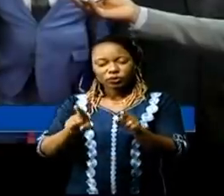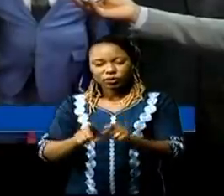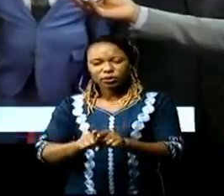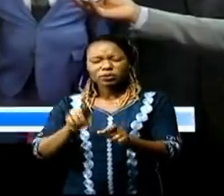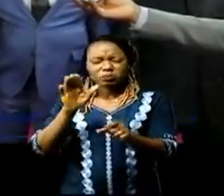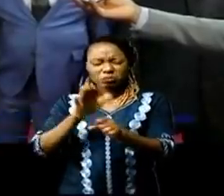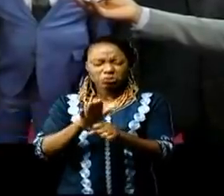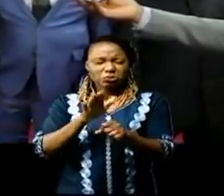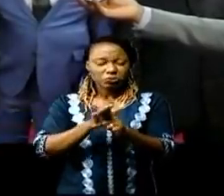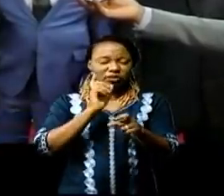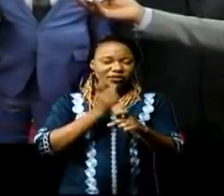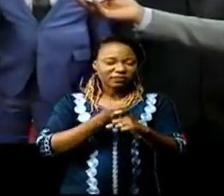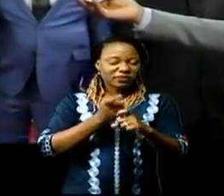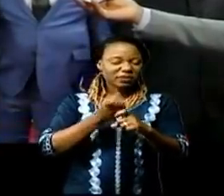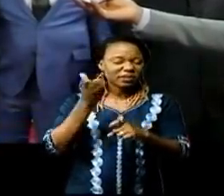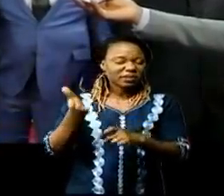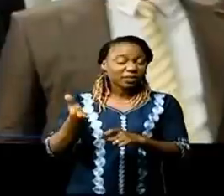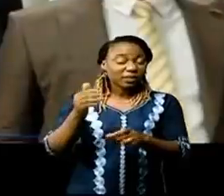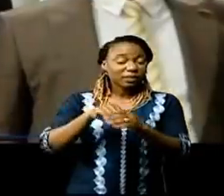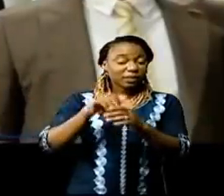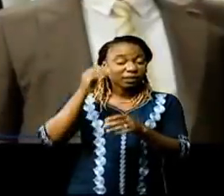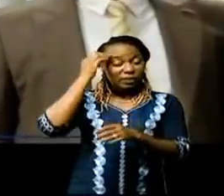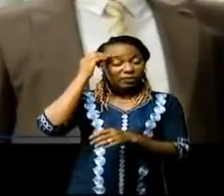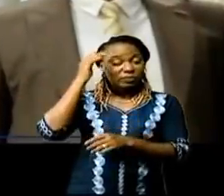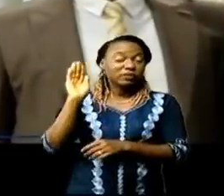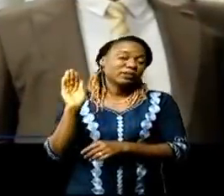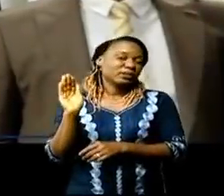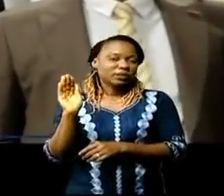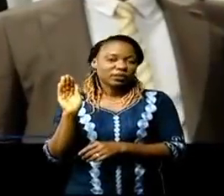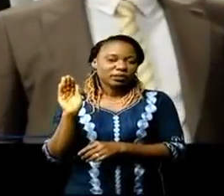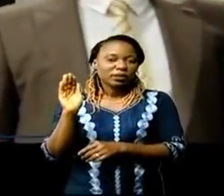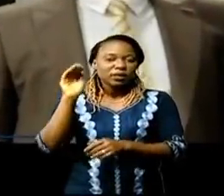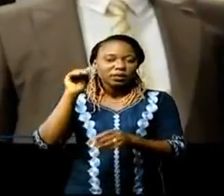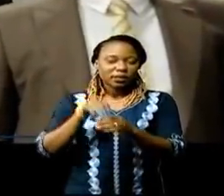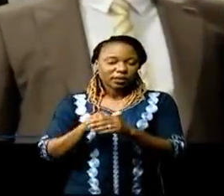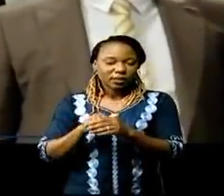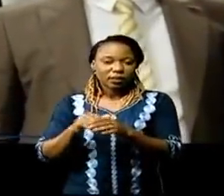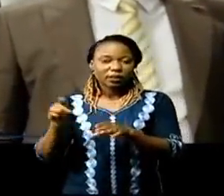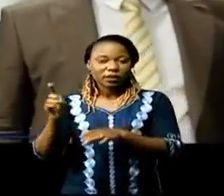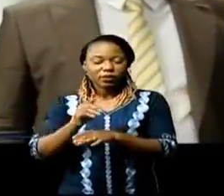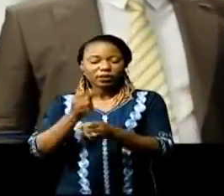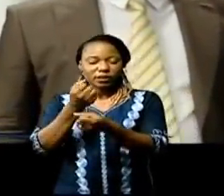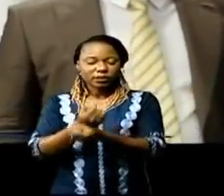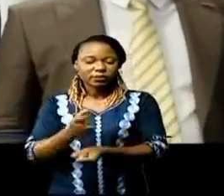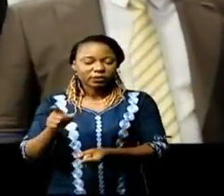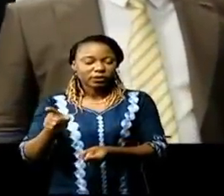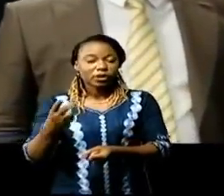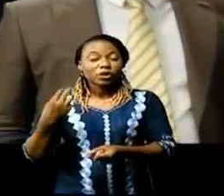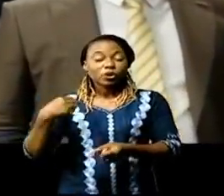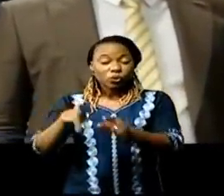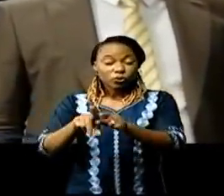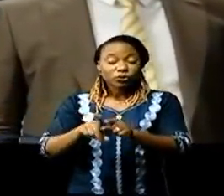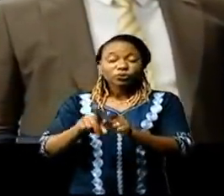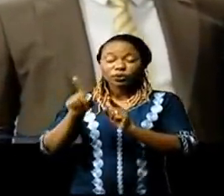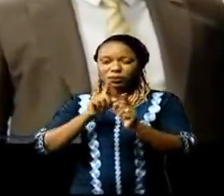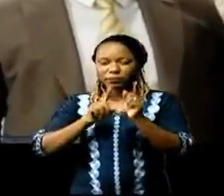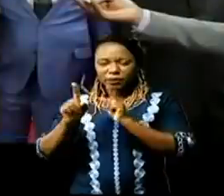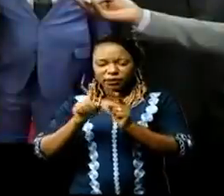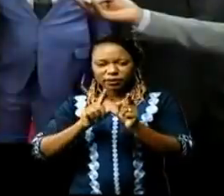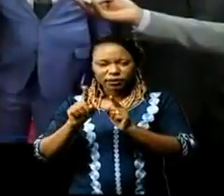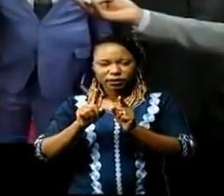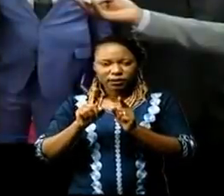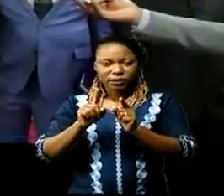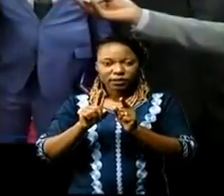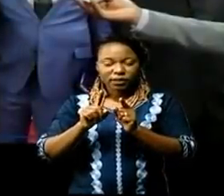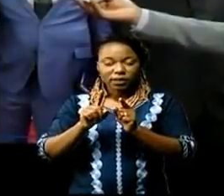nos difficultés au niveau de nos circonscriptions respectives. Et nous avons également parlé du problème